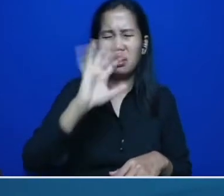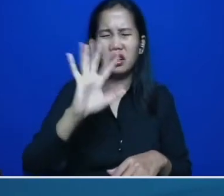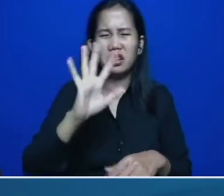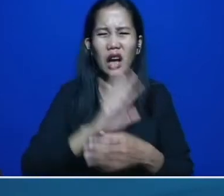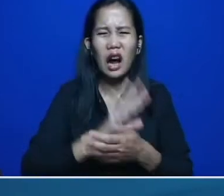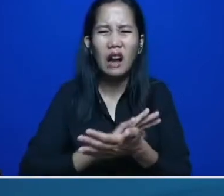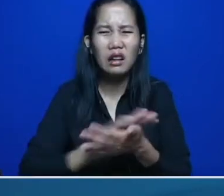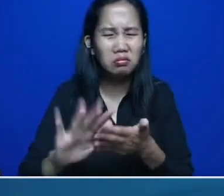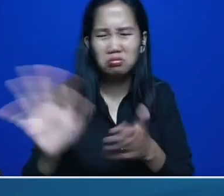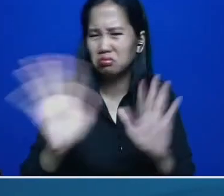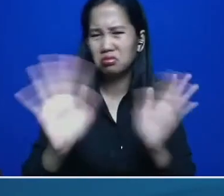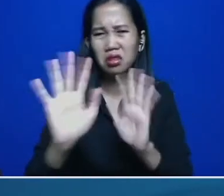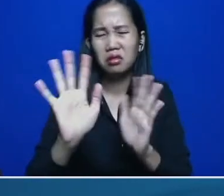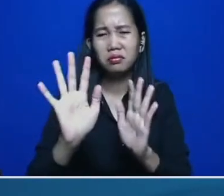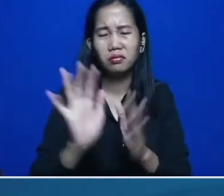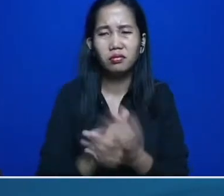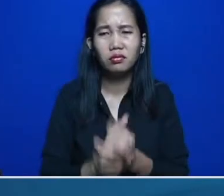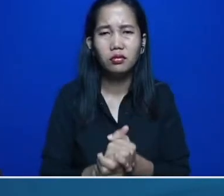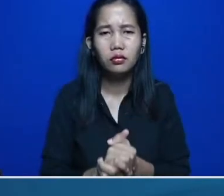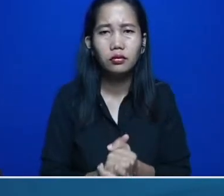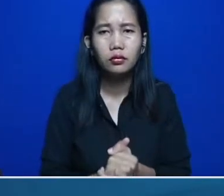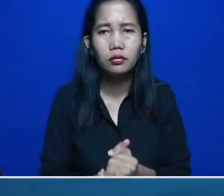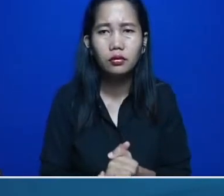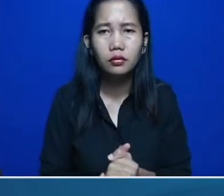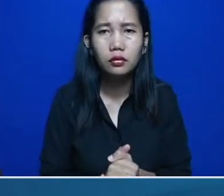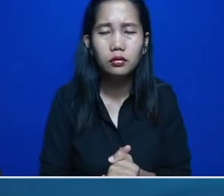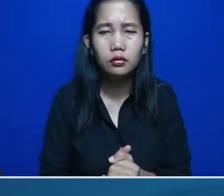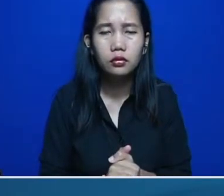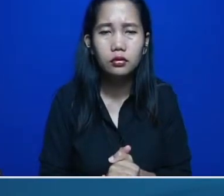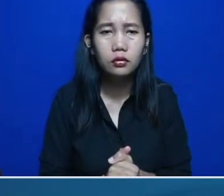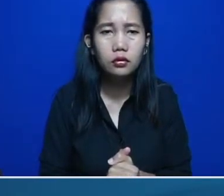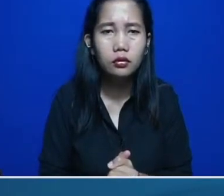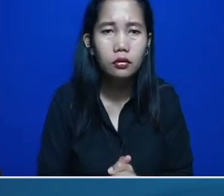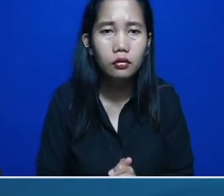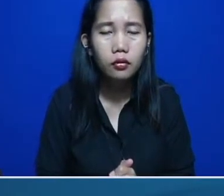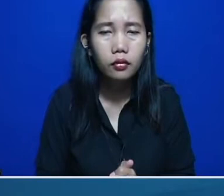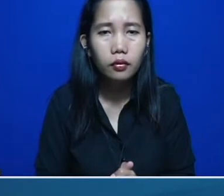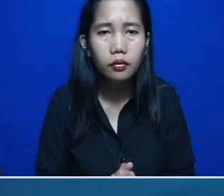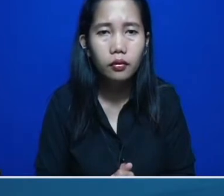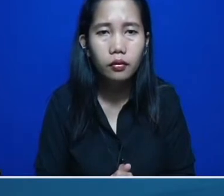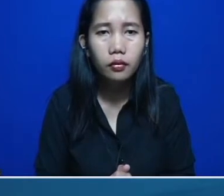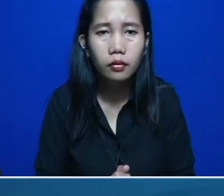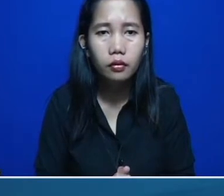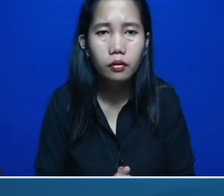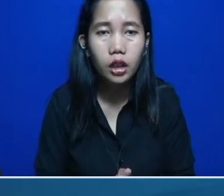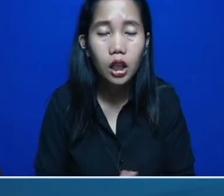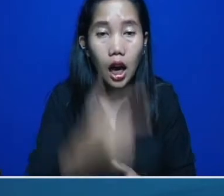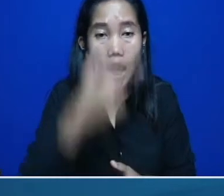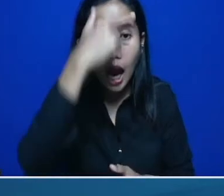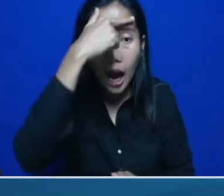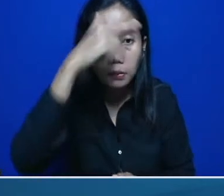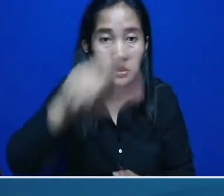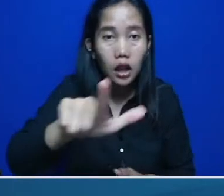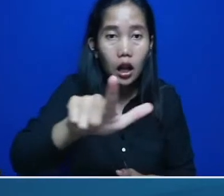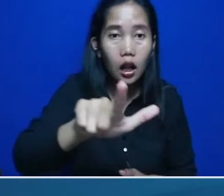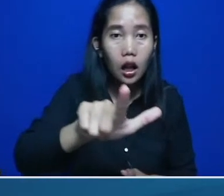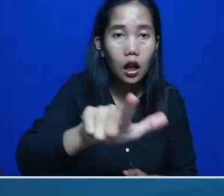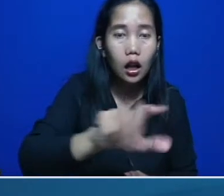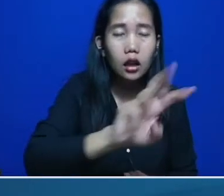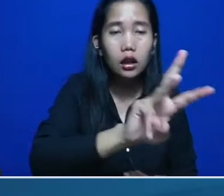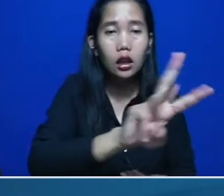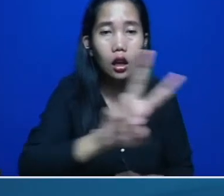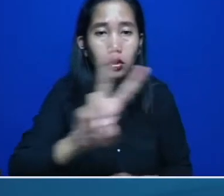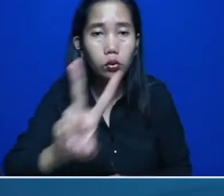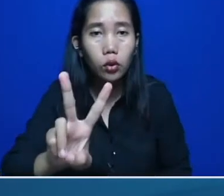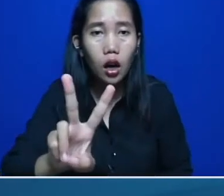anggota bundestag ntar pas bagi Raja Hai lem well tidaklah